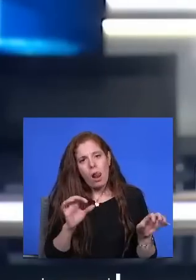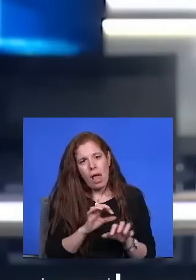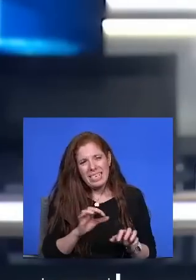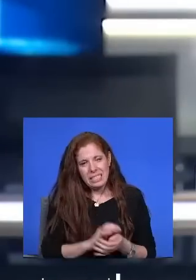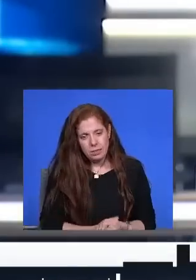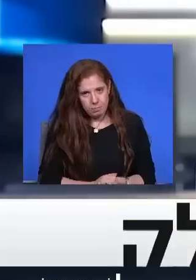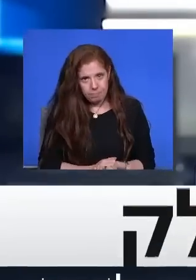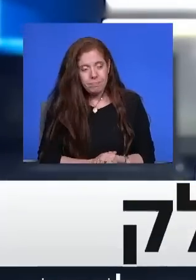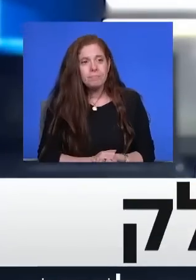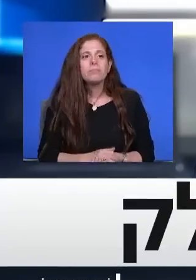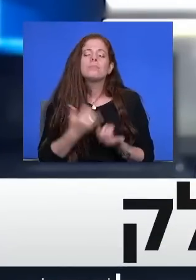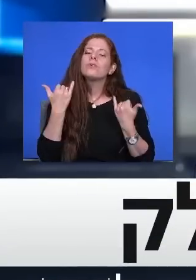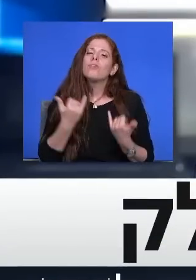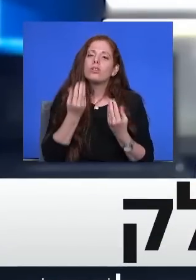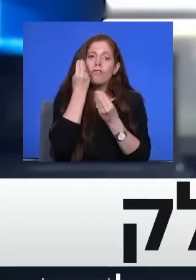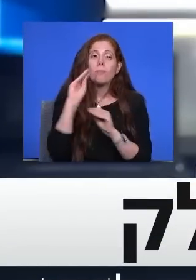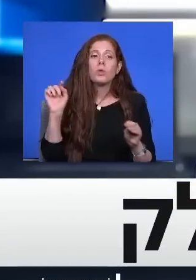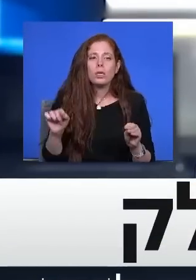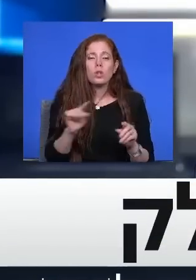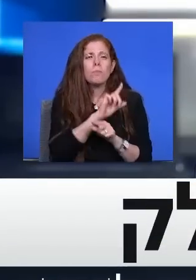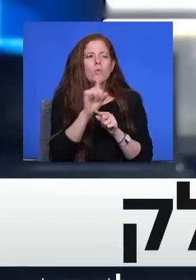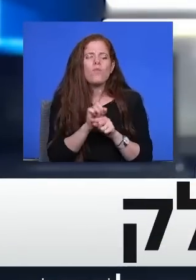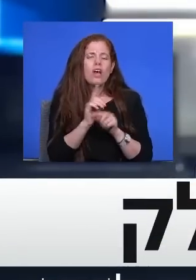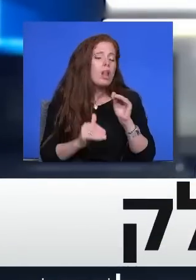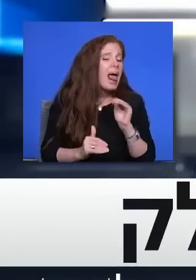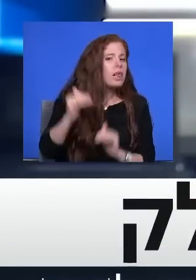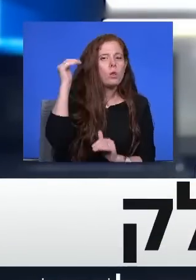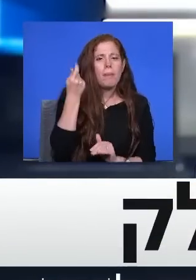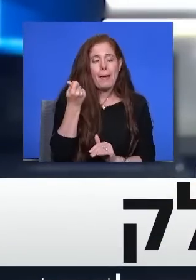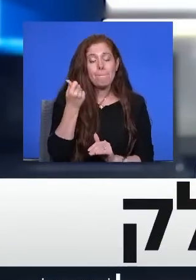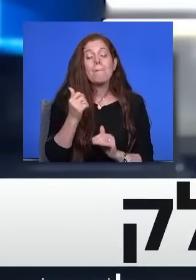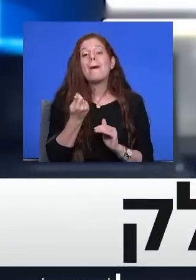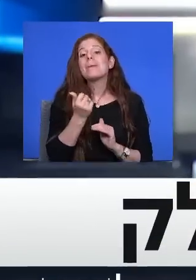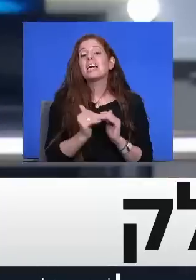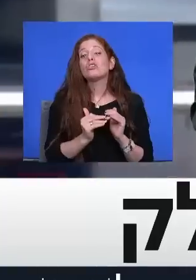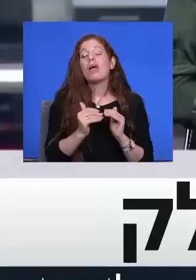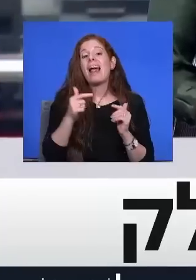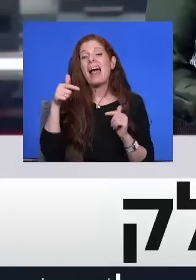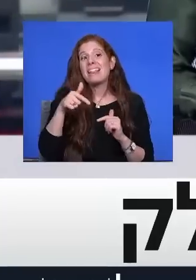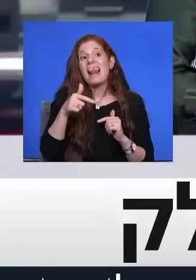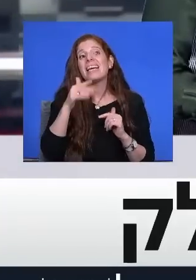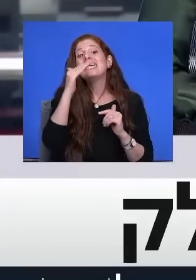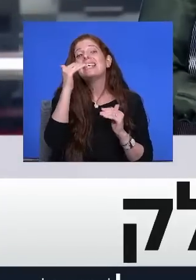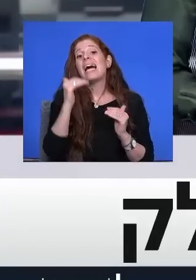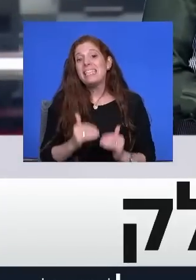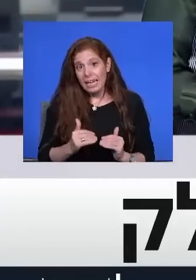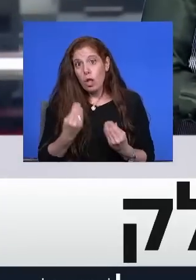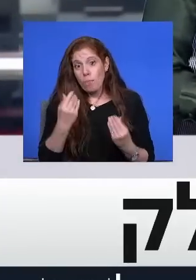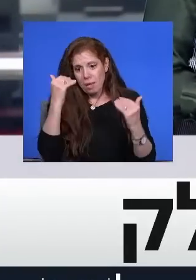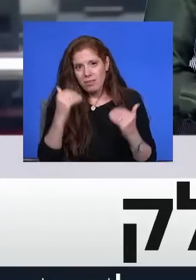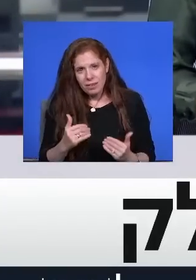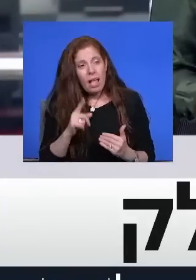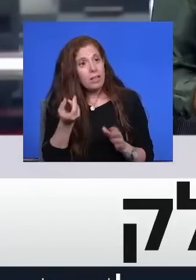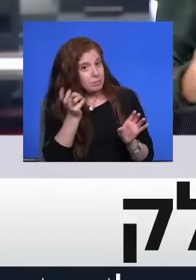ועכשיו לבשורה הזאת, בתקופה של גל עליות מחירים, מחיר הדלק לקראת ירידה, אפילו ירידה חדה. דנה ארקצי, את מצטרפת